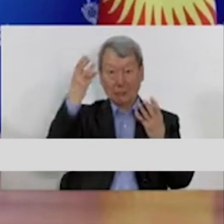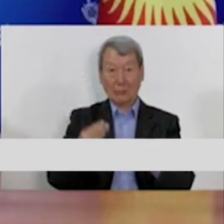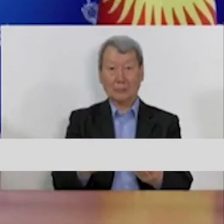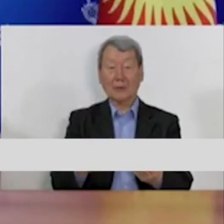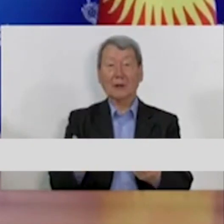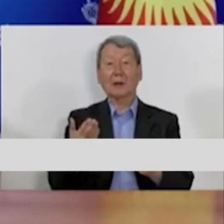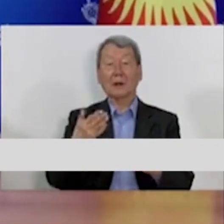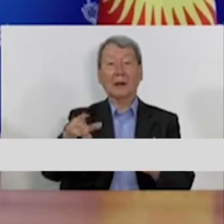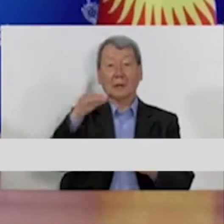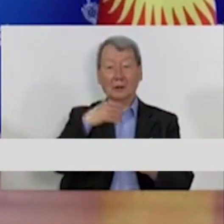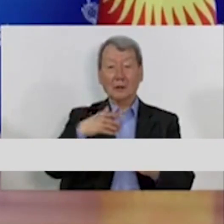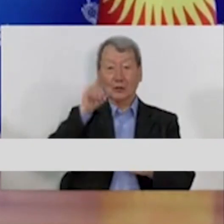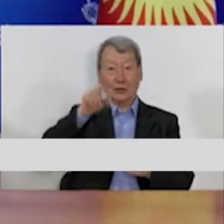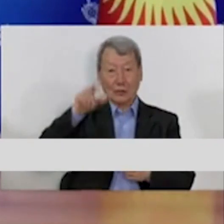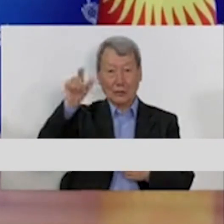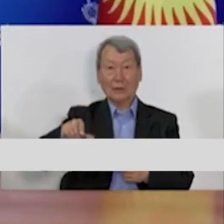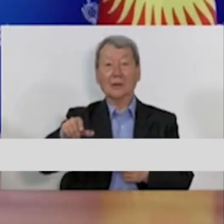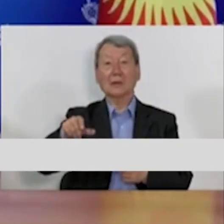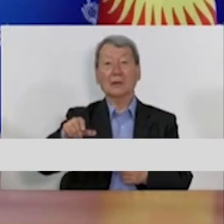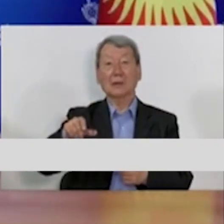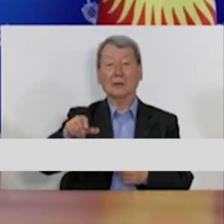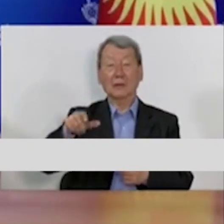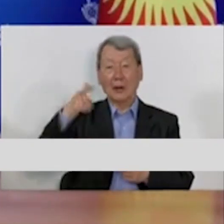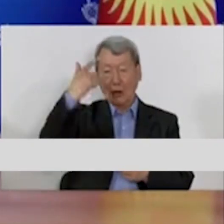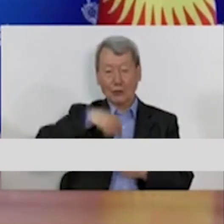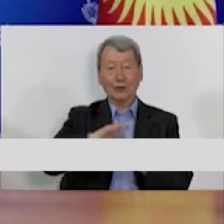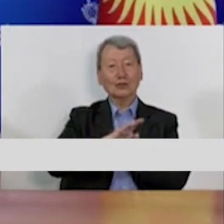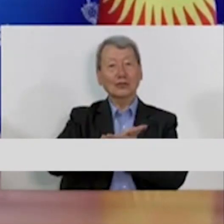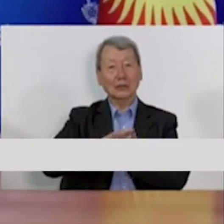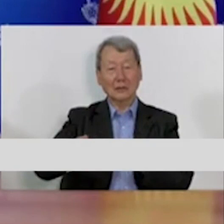келгенде биздин жарандар мындай тазаланып,